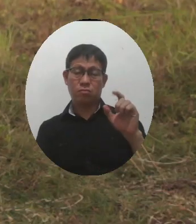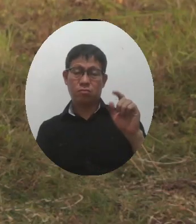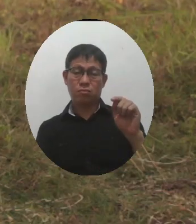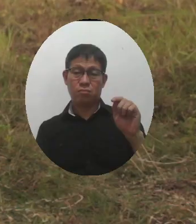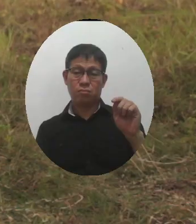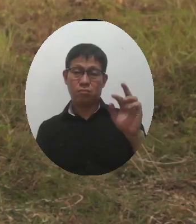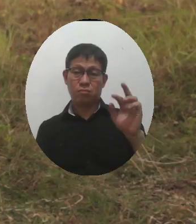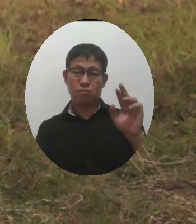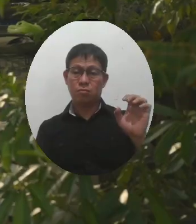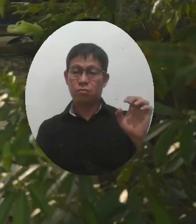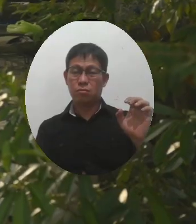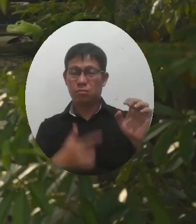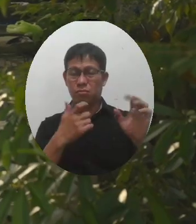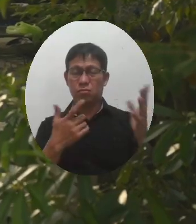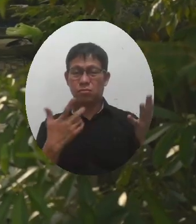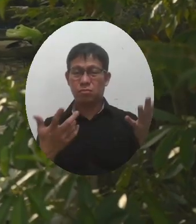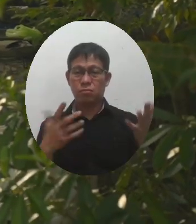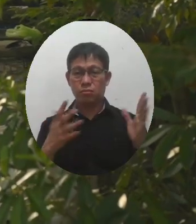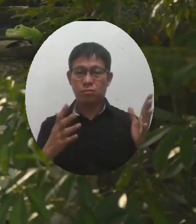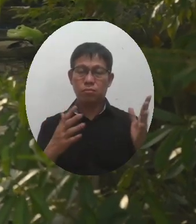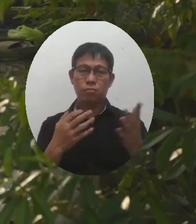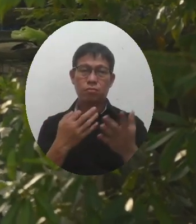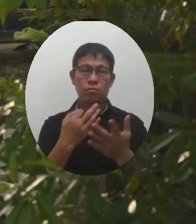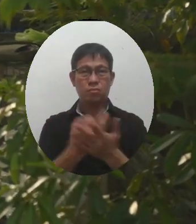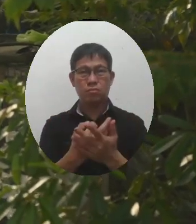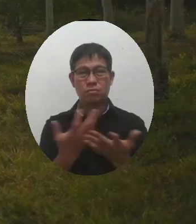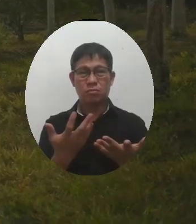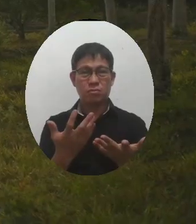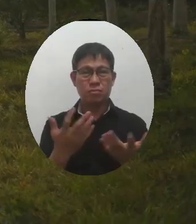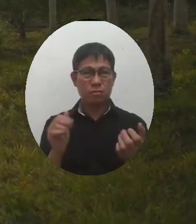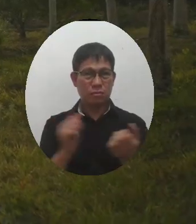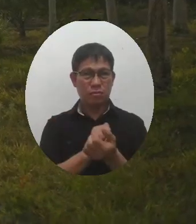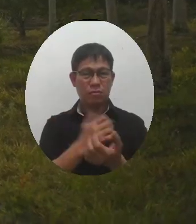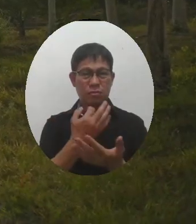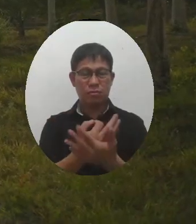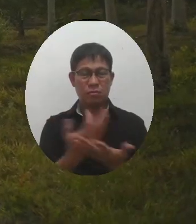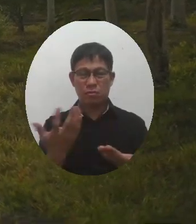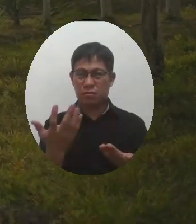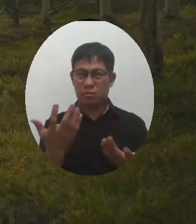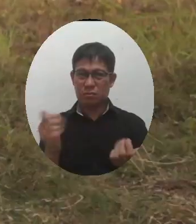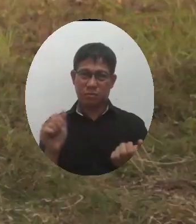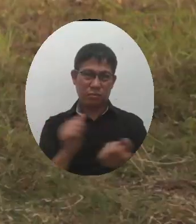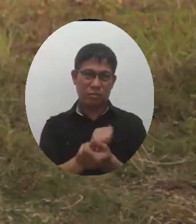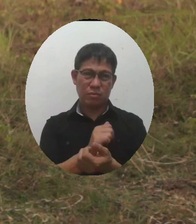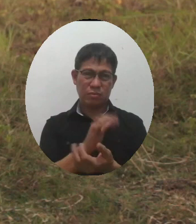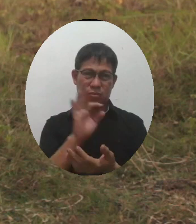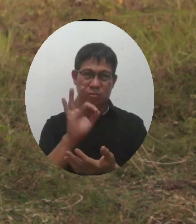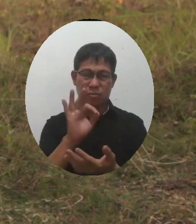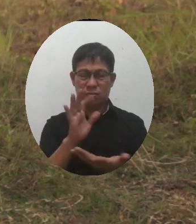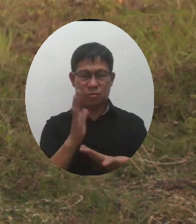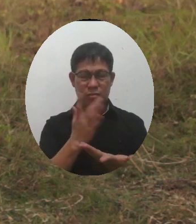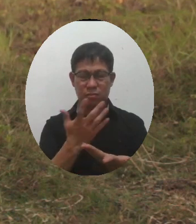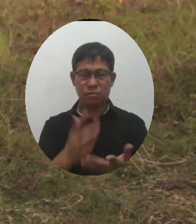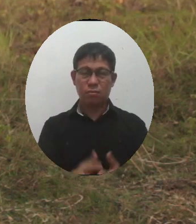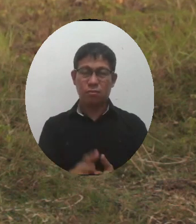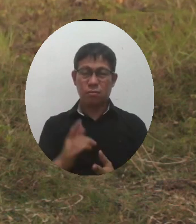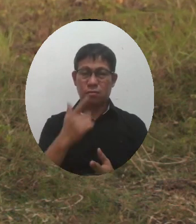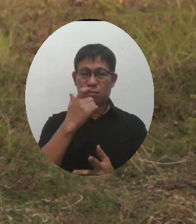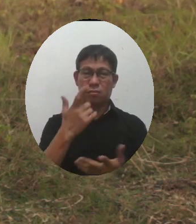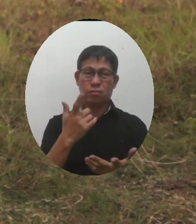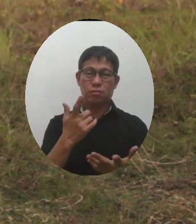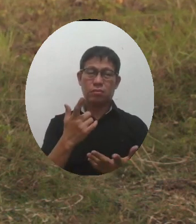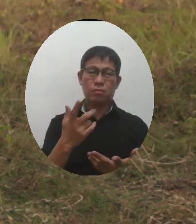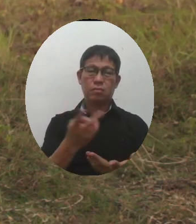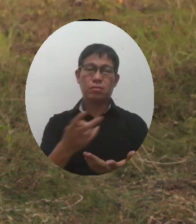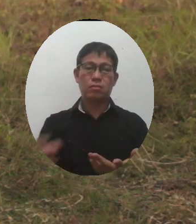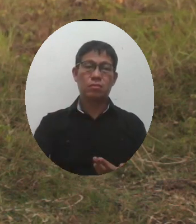talagang financially po kasi talagang ala kami eh. Kumbaga po nasimot po talaga yung parents ko dahil